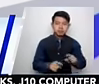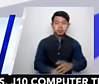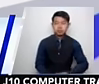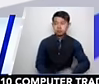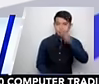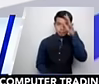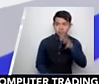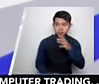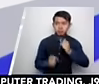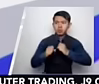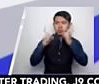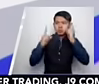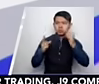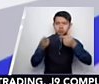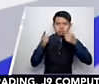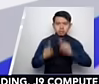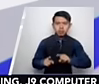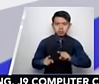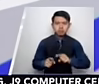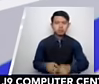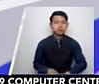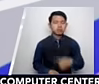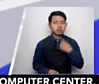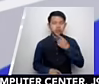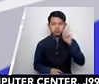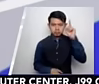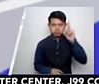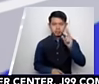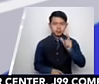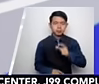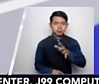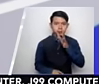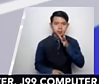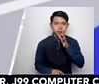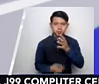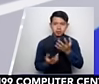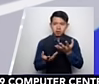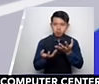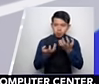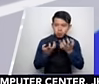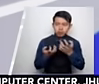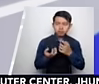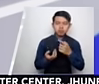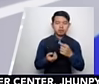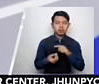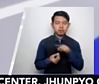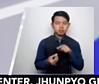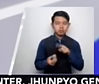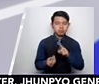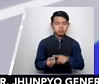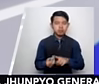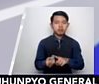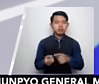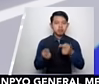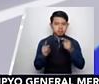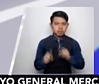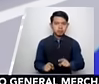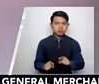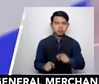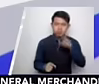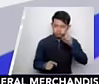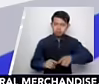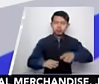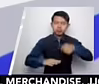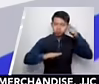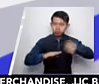pangyayari. Ang gusto ko lang po mangyari, sir, sa nangyari sa anak ko, sir. Magkaroon po ng justisya, sir. Para sa anak ko.